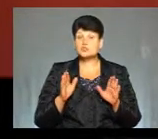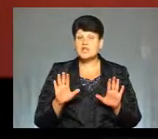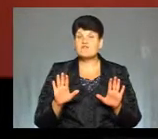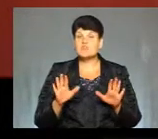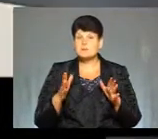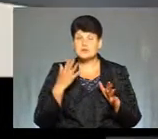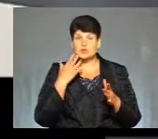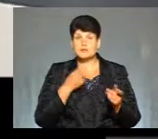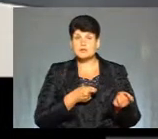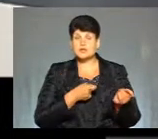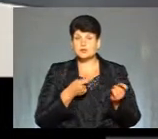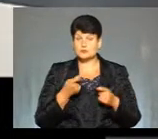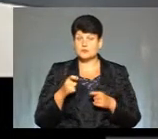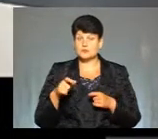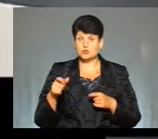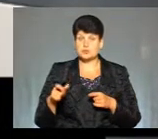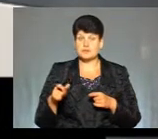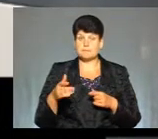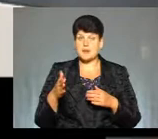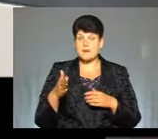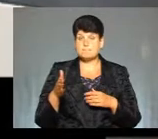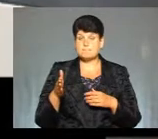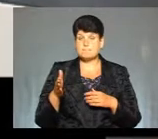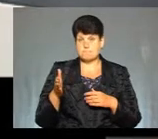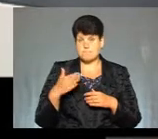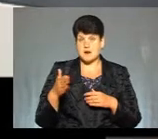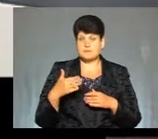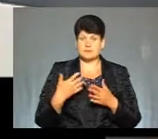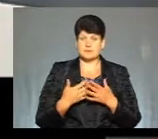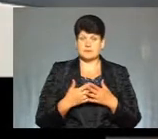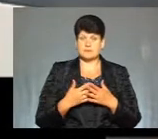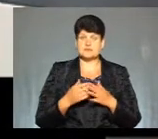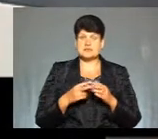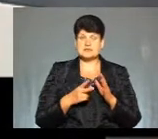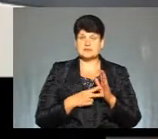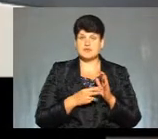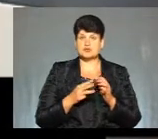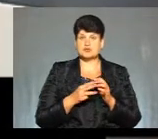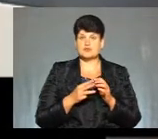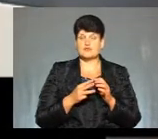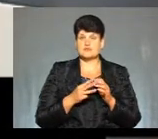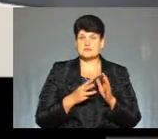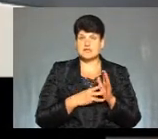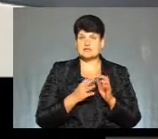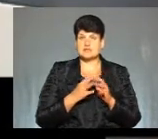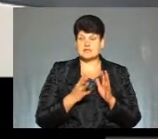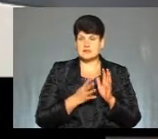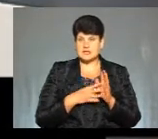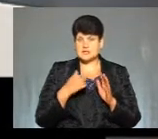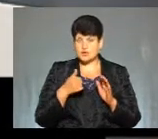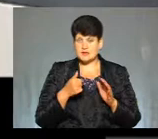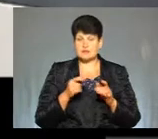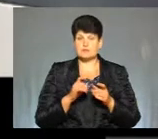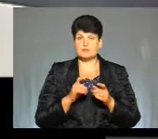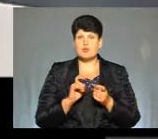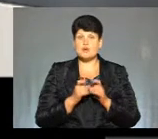коли виносили люди прапор на якісь події, наприклад, події 17, 18, 19 років незалежності, боротьби